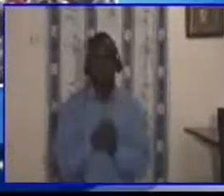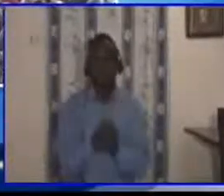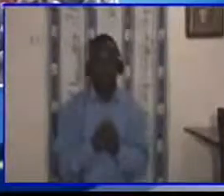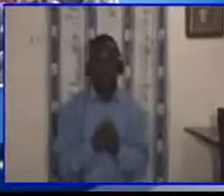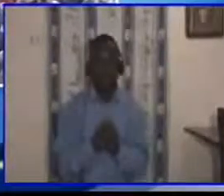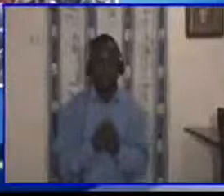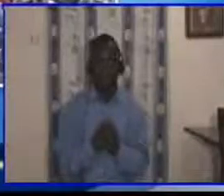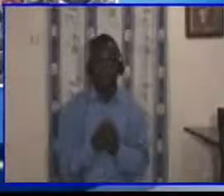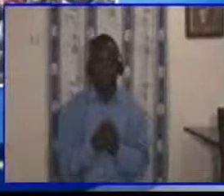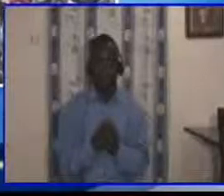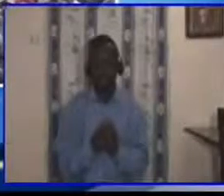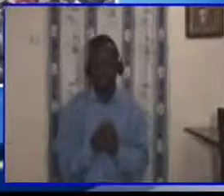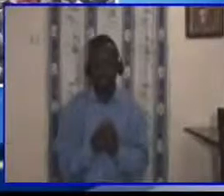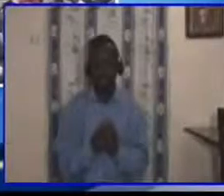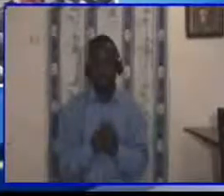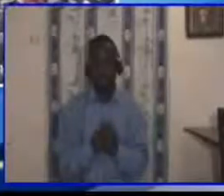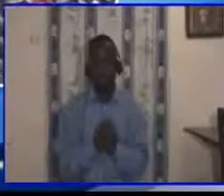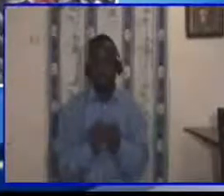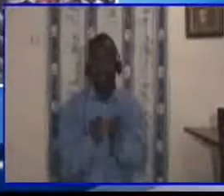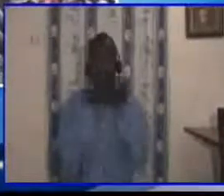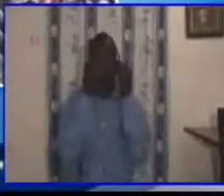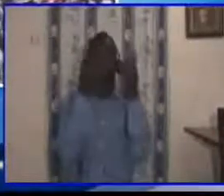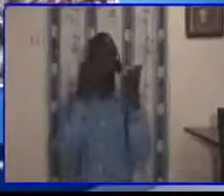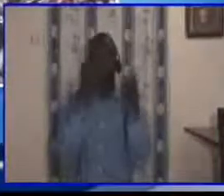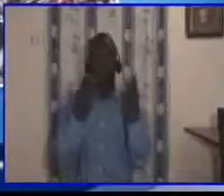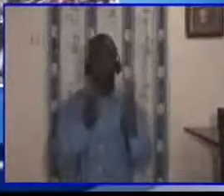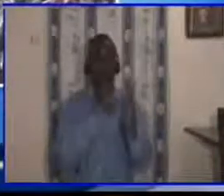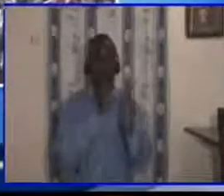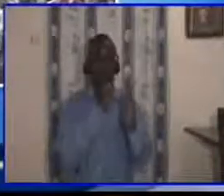alziamoci in piedi e preghiamo insieme